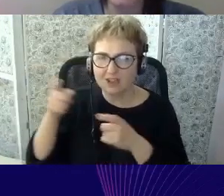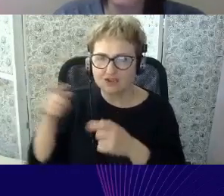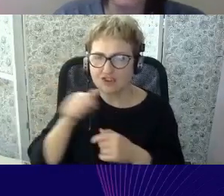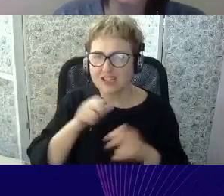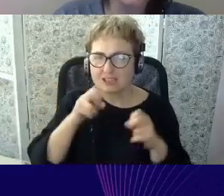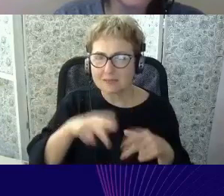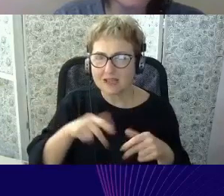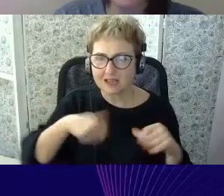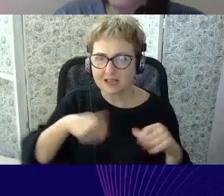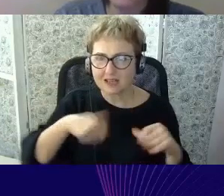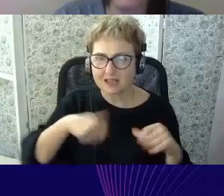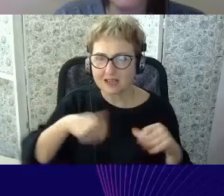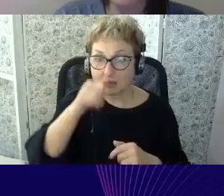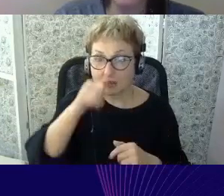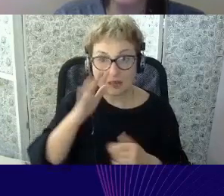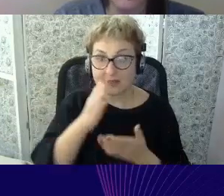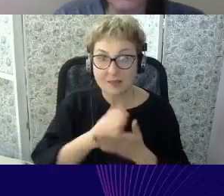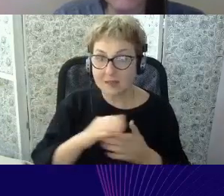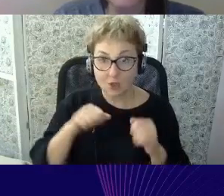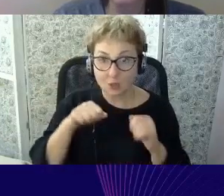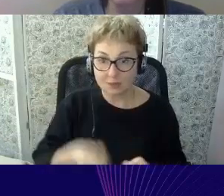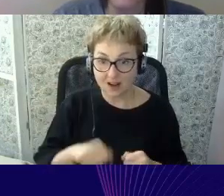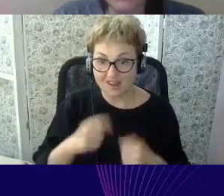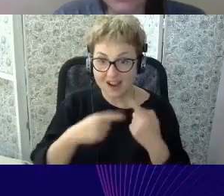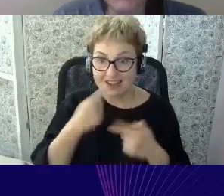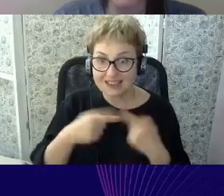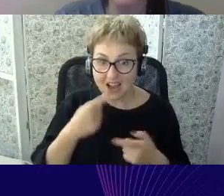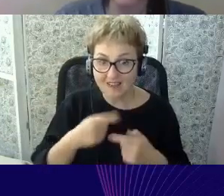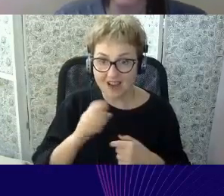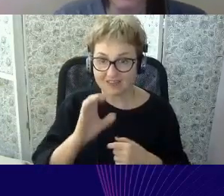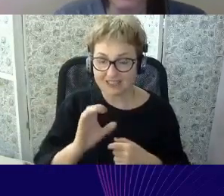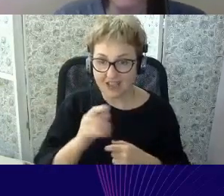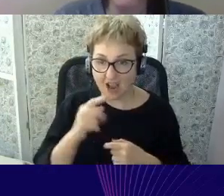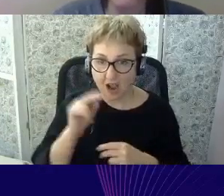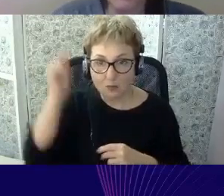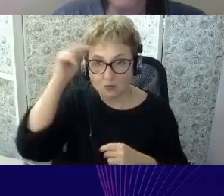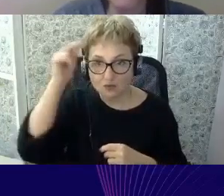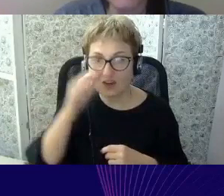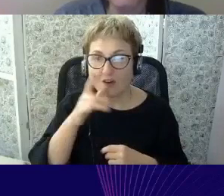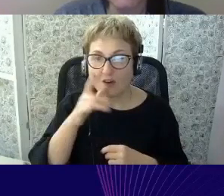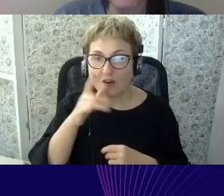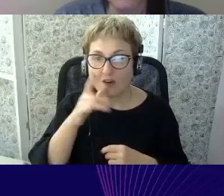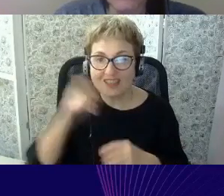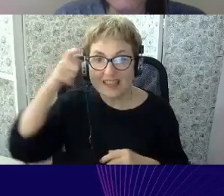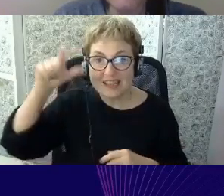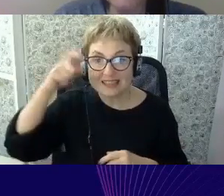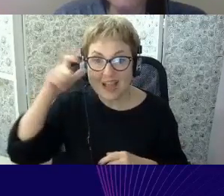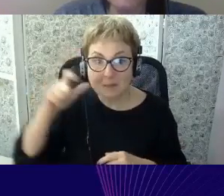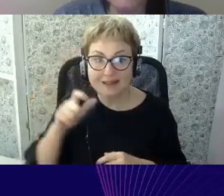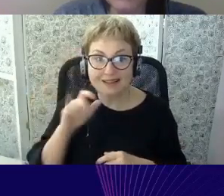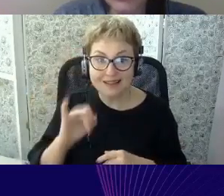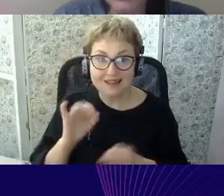внешних экспертов, которые не могут, не имеют права разговаривать с обучающимися во время проведения экзамена.